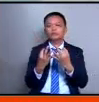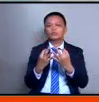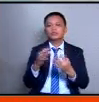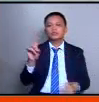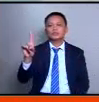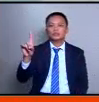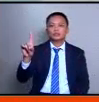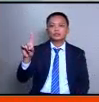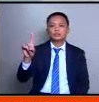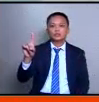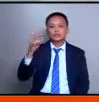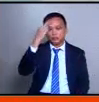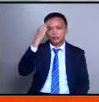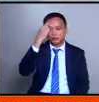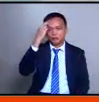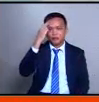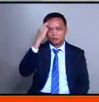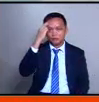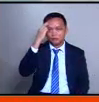dyan, yung